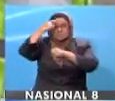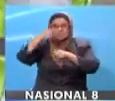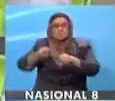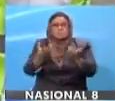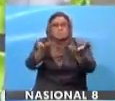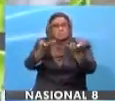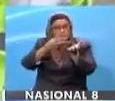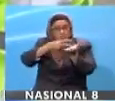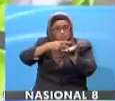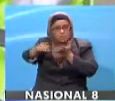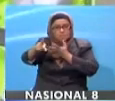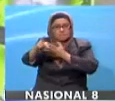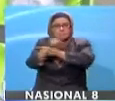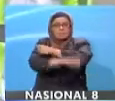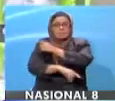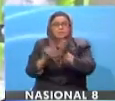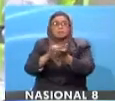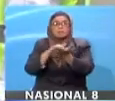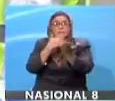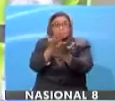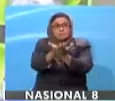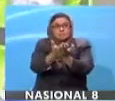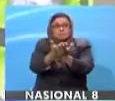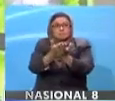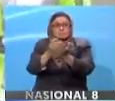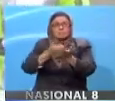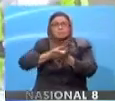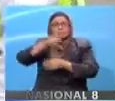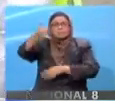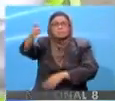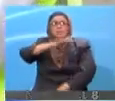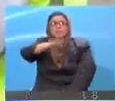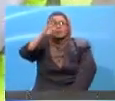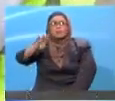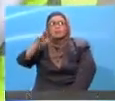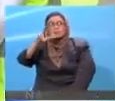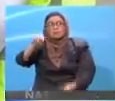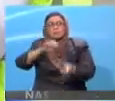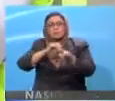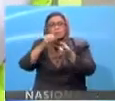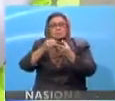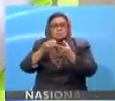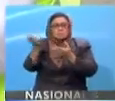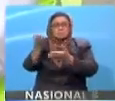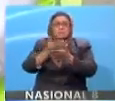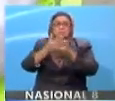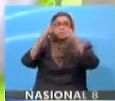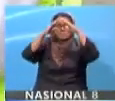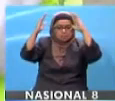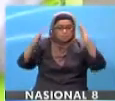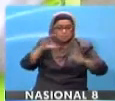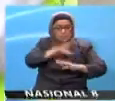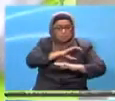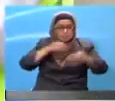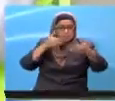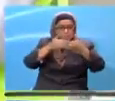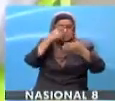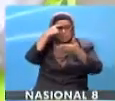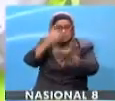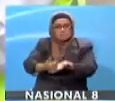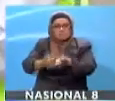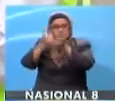saman berkenaan, beliau mencarankan agar tampil di Bukit Aman atau Balai Polis Trafik Berhampiran bagi membolehkan pihak polis membantu